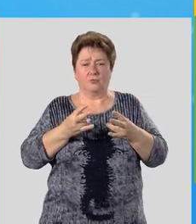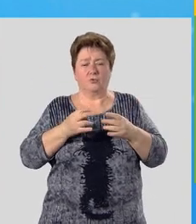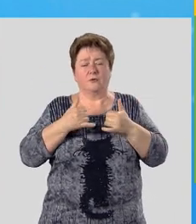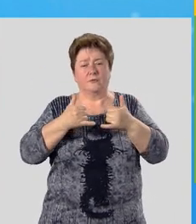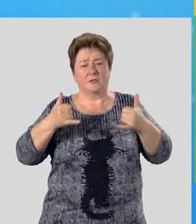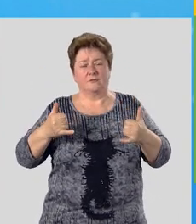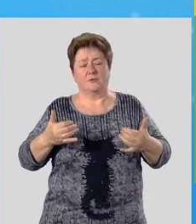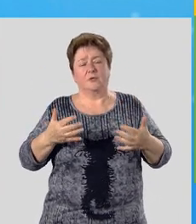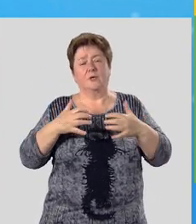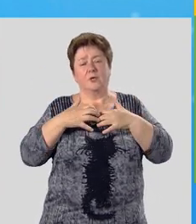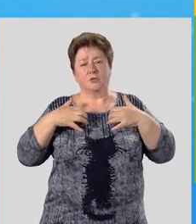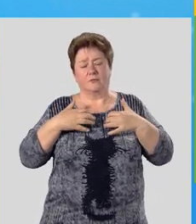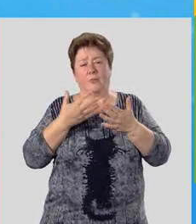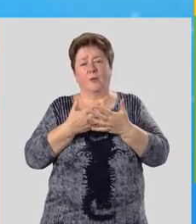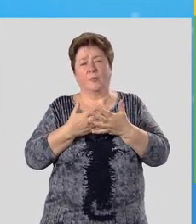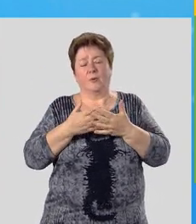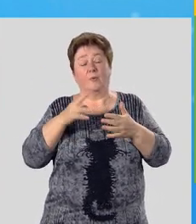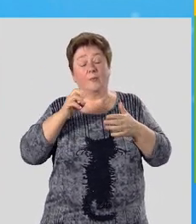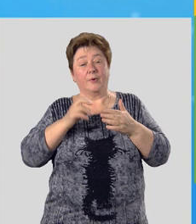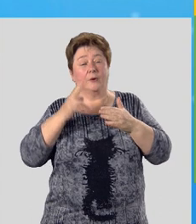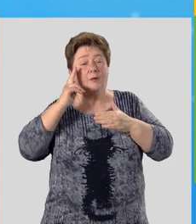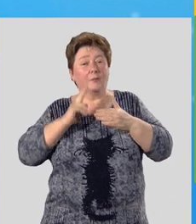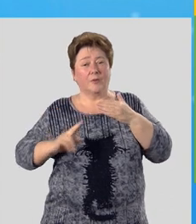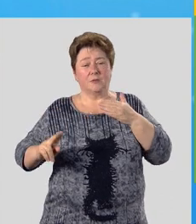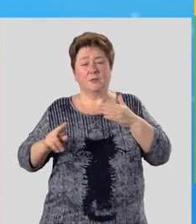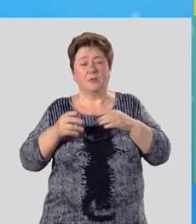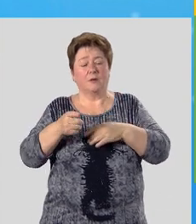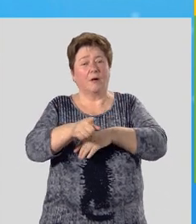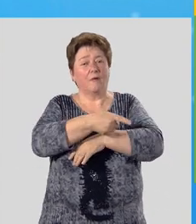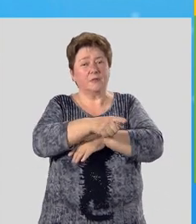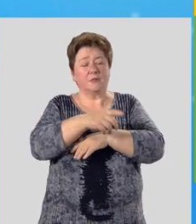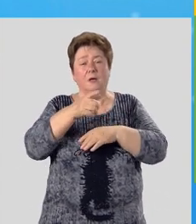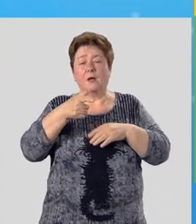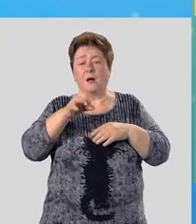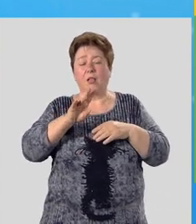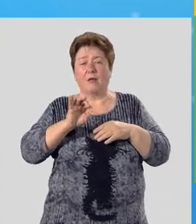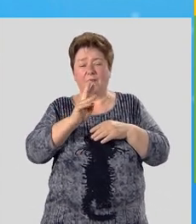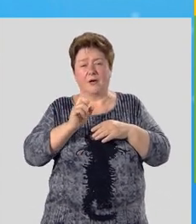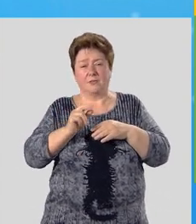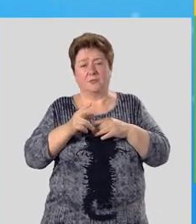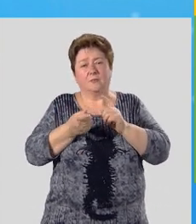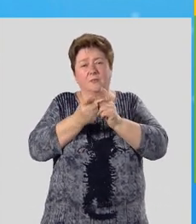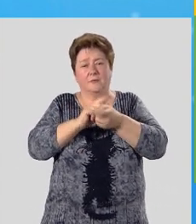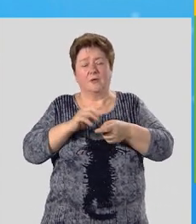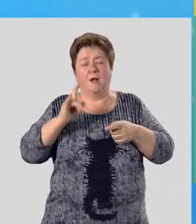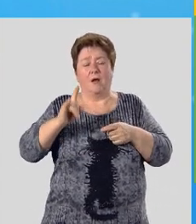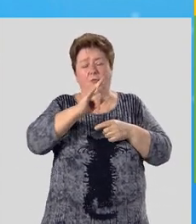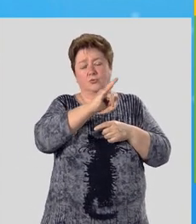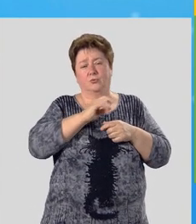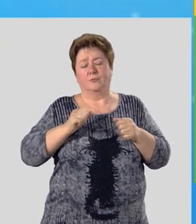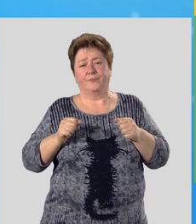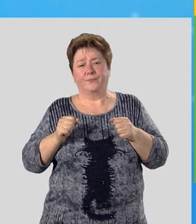в развитии животных. Например, при утрате хвоста у головастика в процессе превращения в